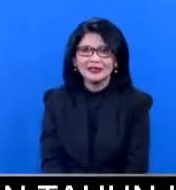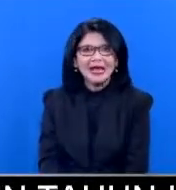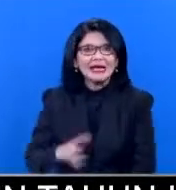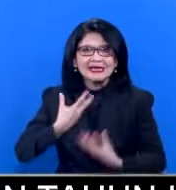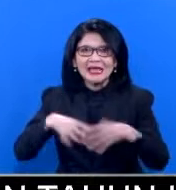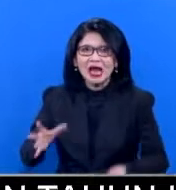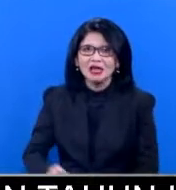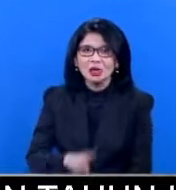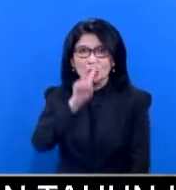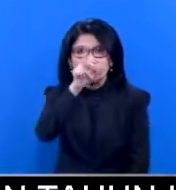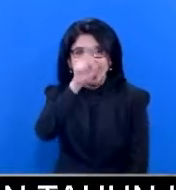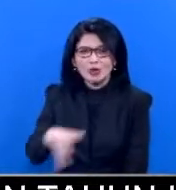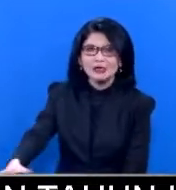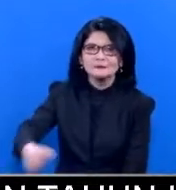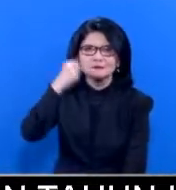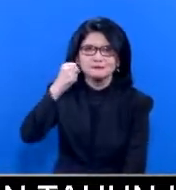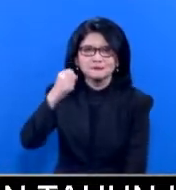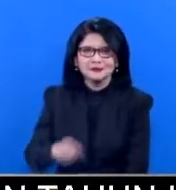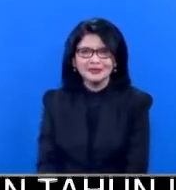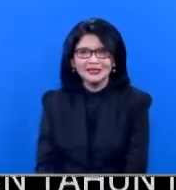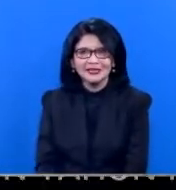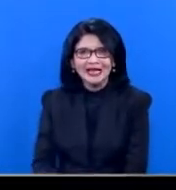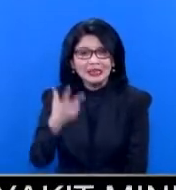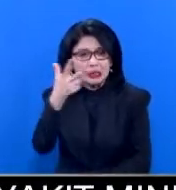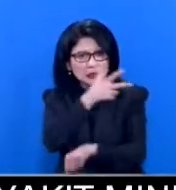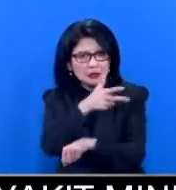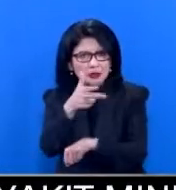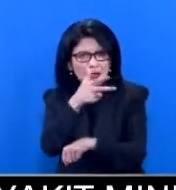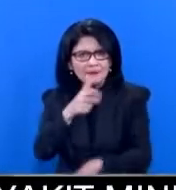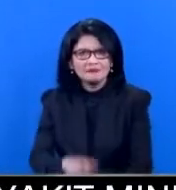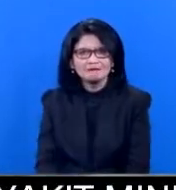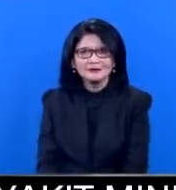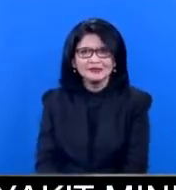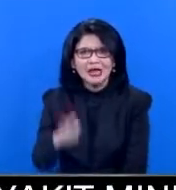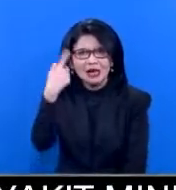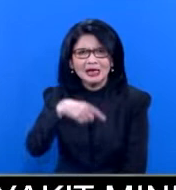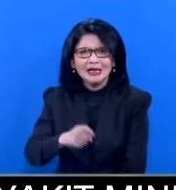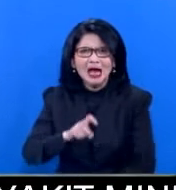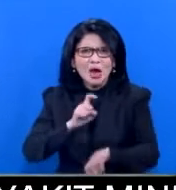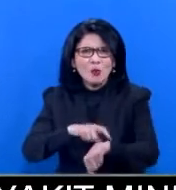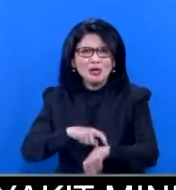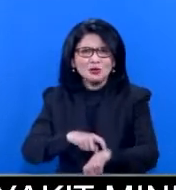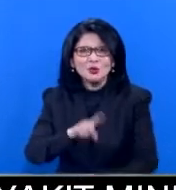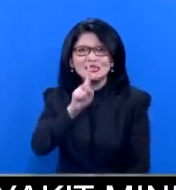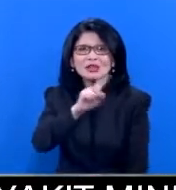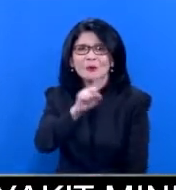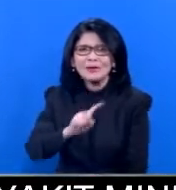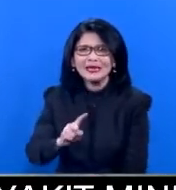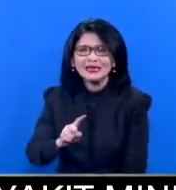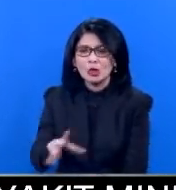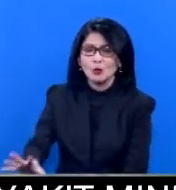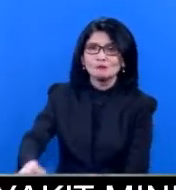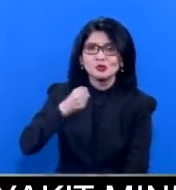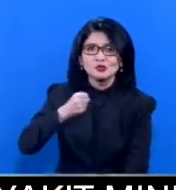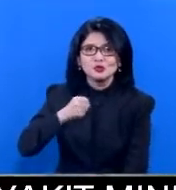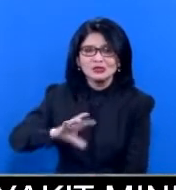dibawa dua pencuri. Dalam menjalankan aksi yang terekam CCTV, para pelaku hanya membutuhkan waktu sekitar 1 menit untuk mencuri